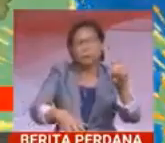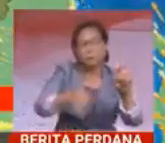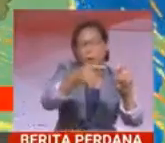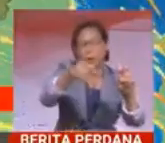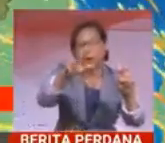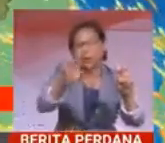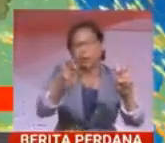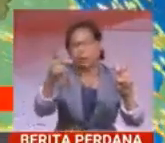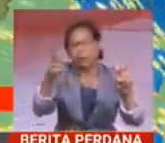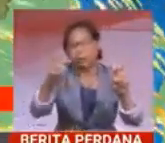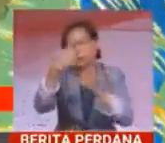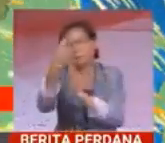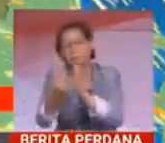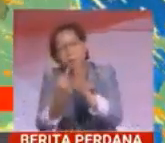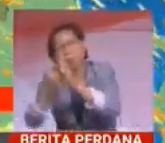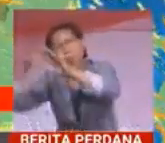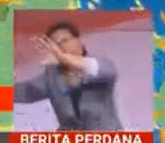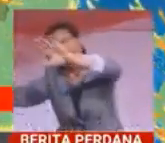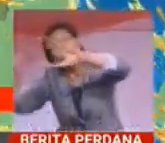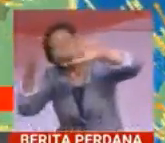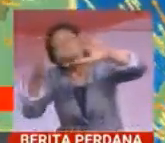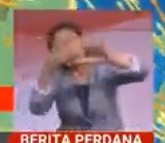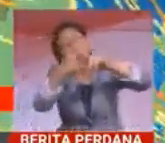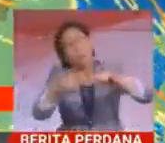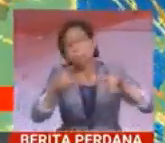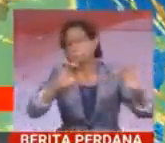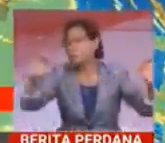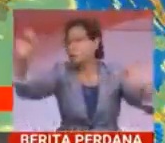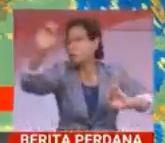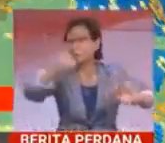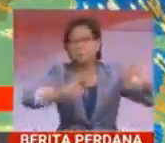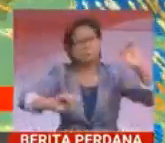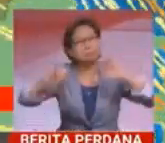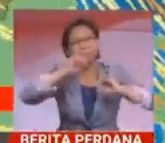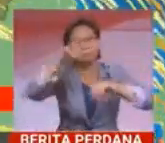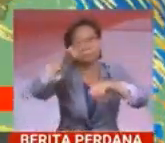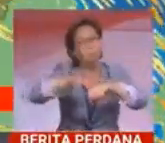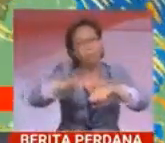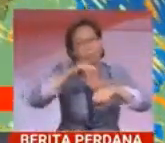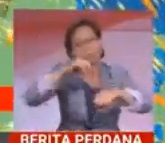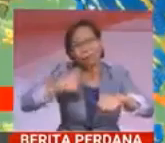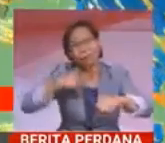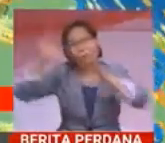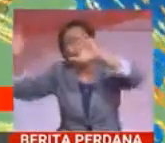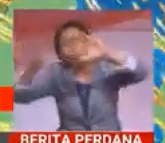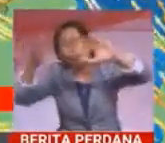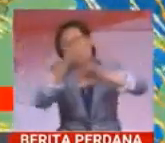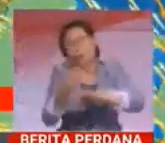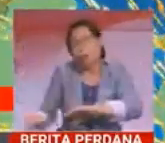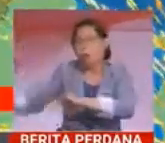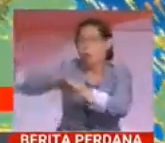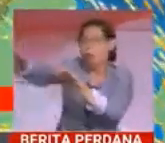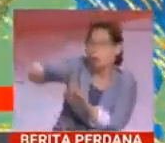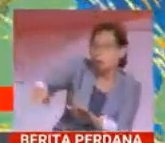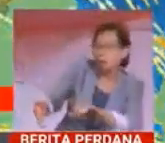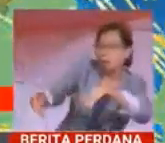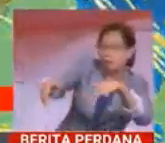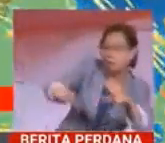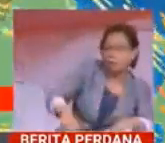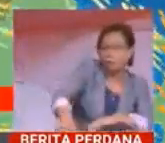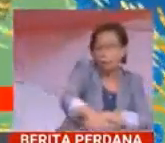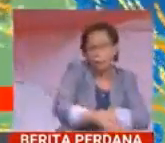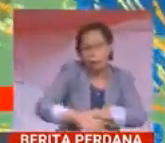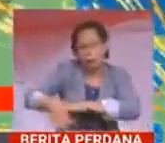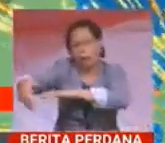20 hingga 30 kilometer sejam walau bagaimanapun tiada sebarang aman atau peringkat bagi angin kencang dalam gelora diseluruh